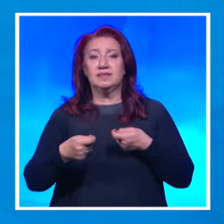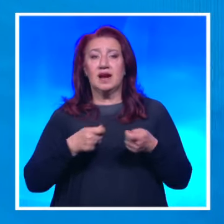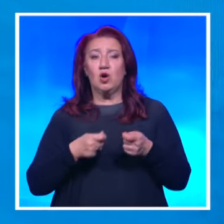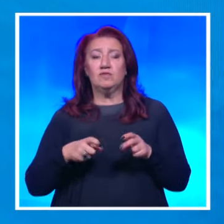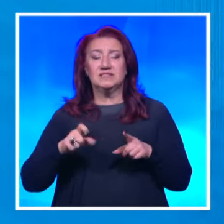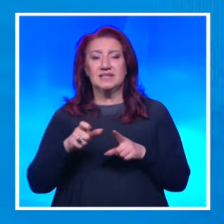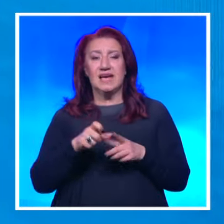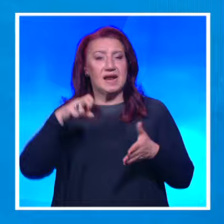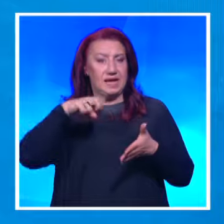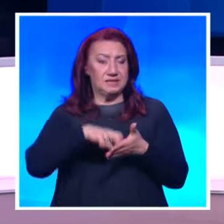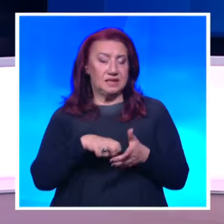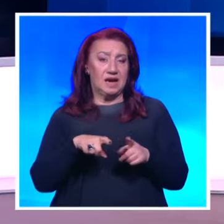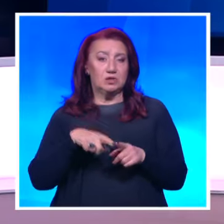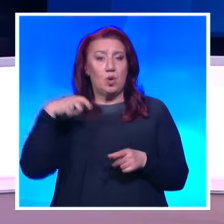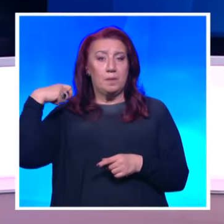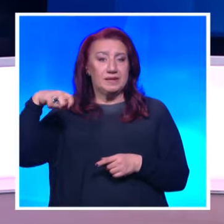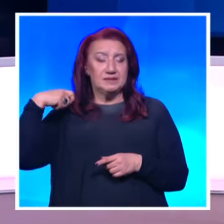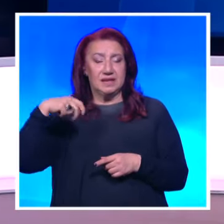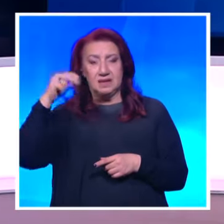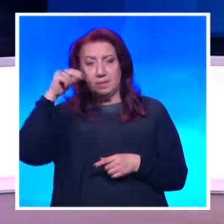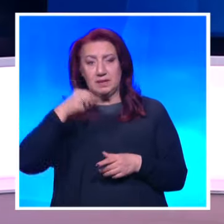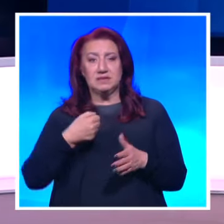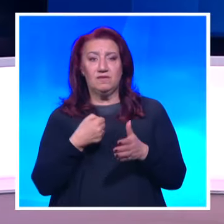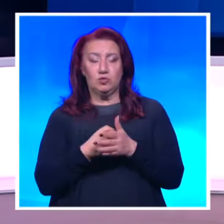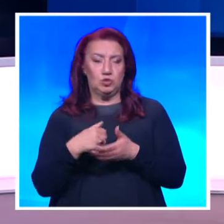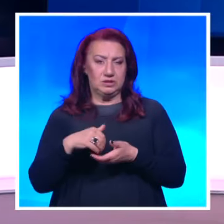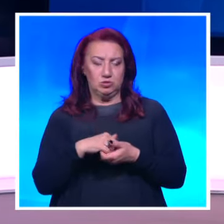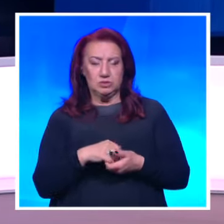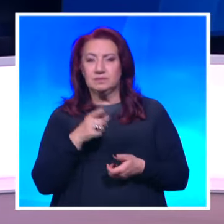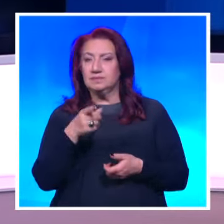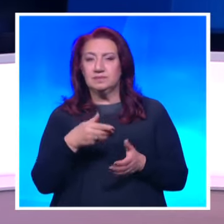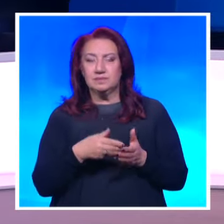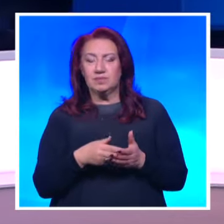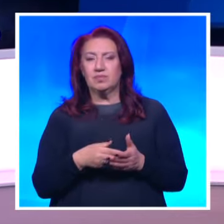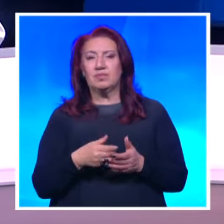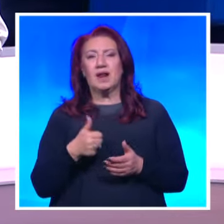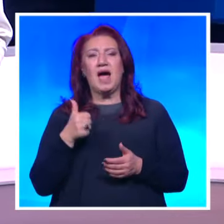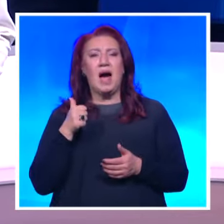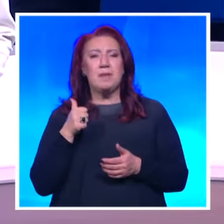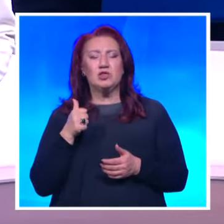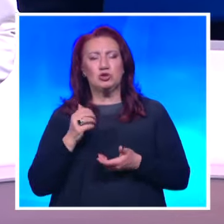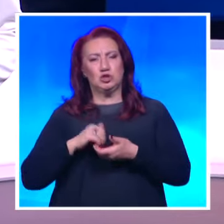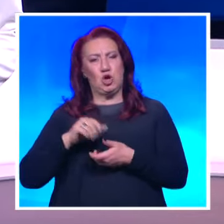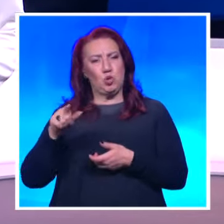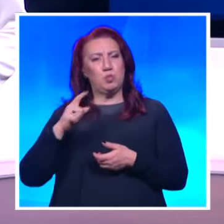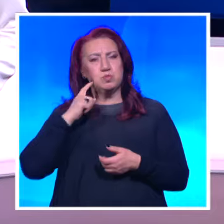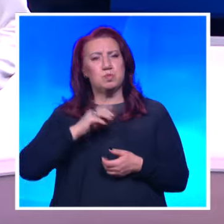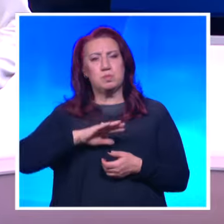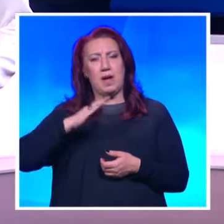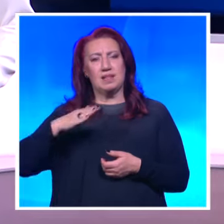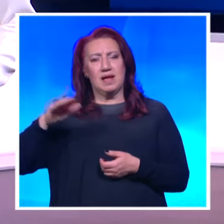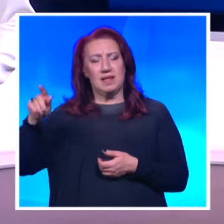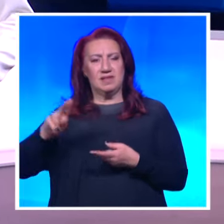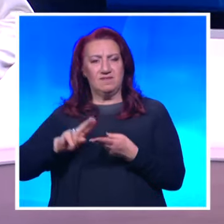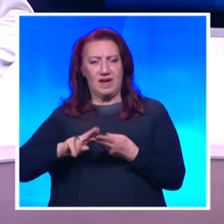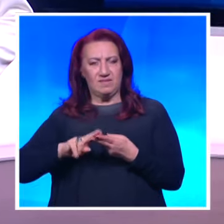Българския футболен съюз. Това стана възможно след като аматьорският клуб Балкан Варвара е оттеглил жалбата си, както по-рано това направи и